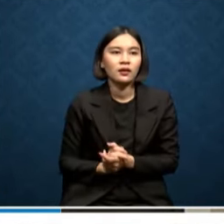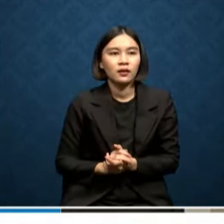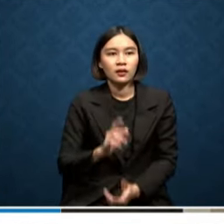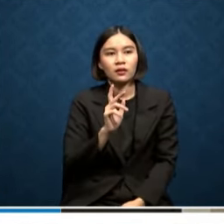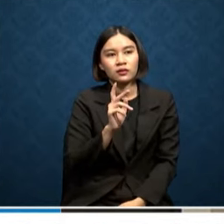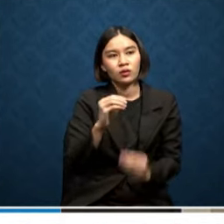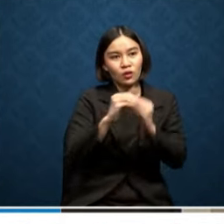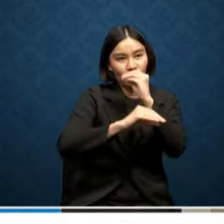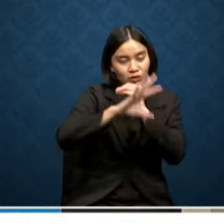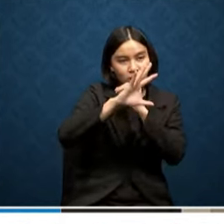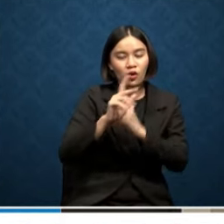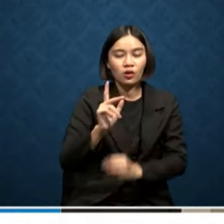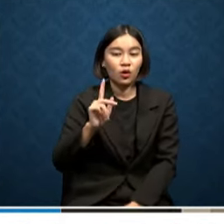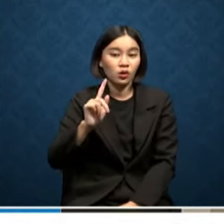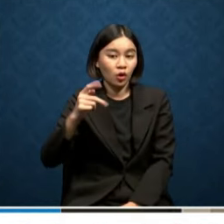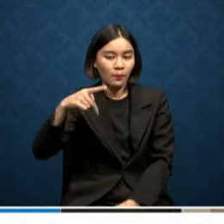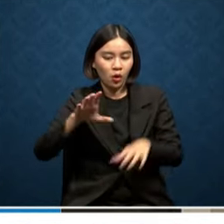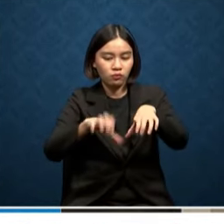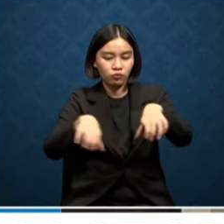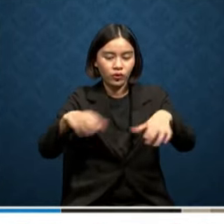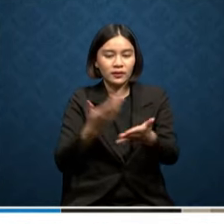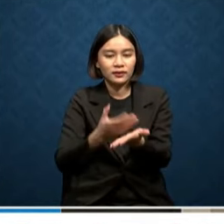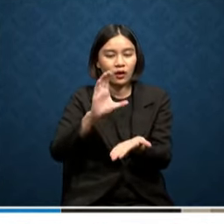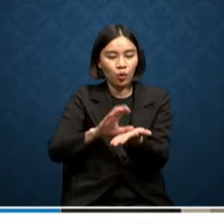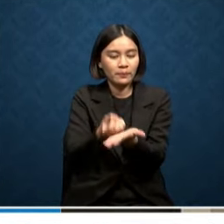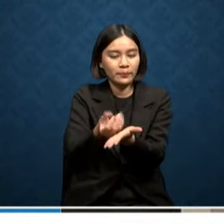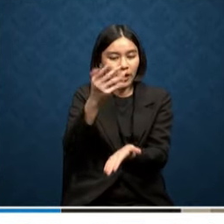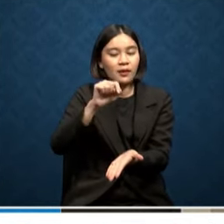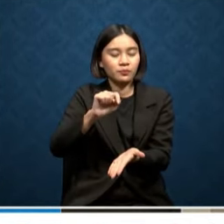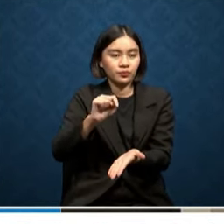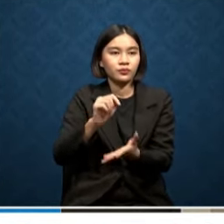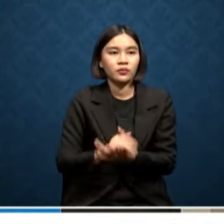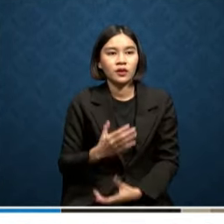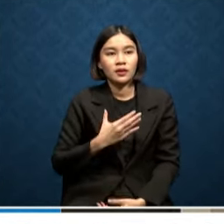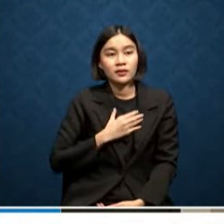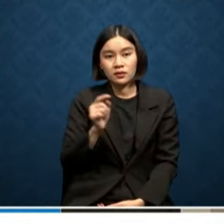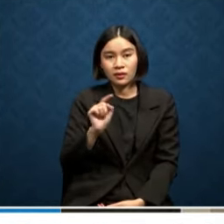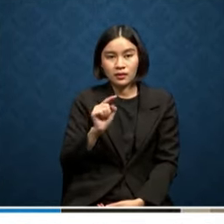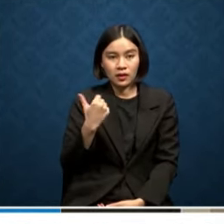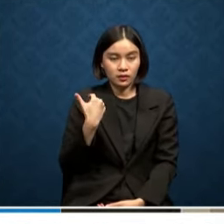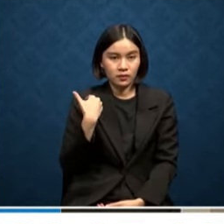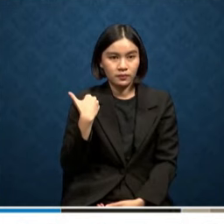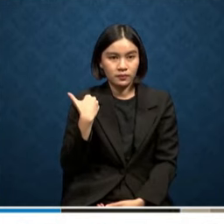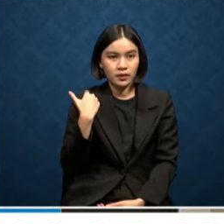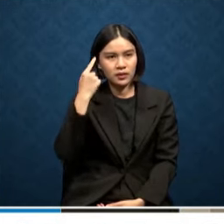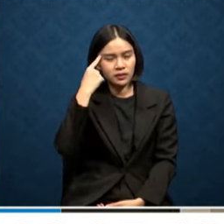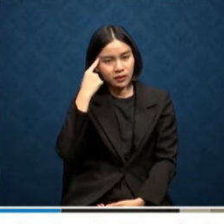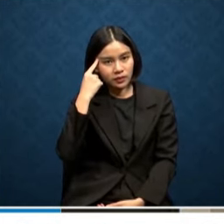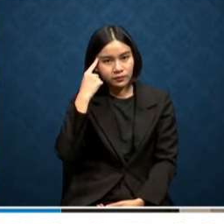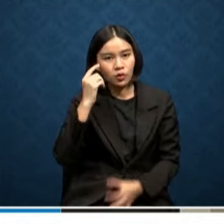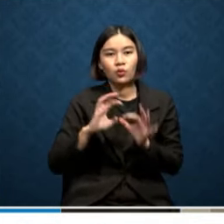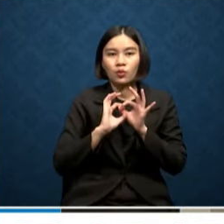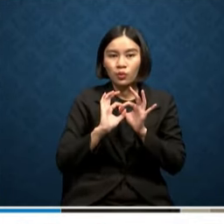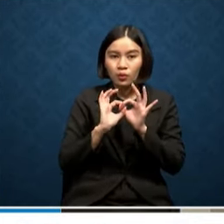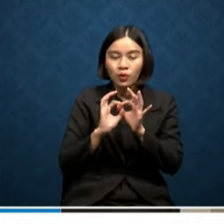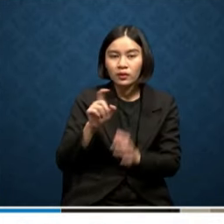ป.เองนะคะที่ใช้งบประมาณจำนวนมากดิฉันเองมีข้อกังวลนะคะแล้วก็